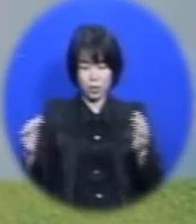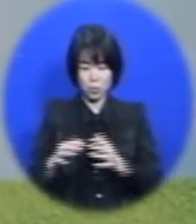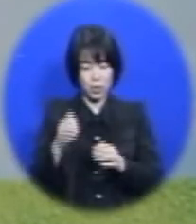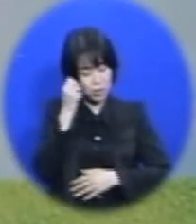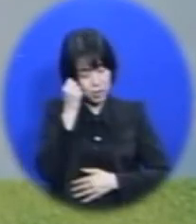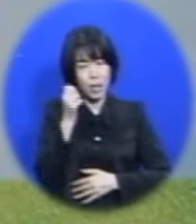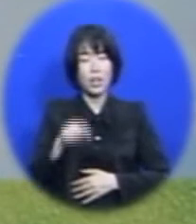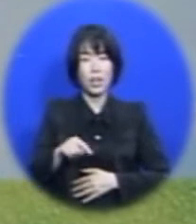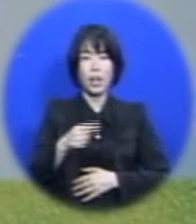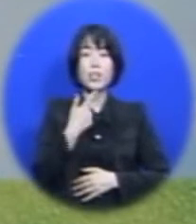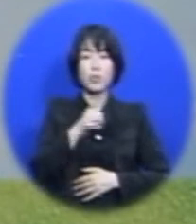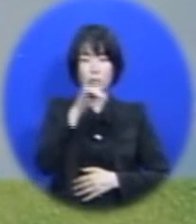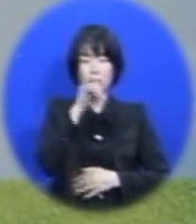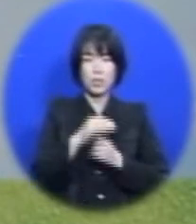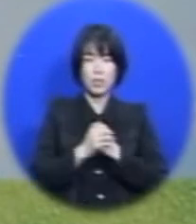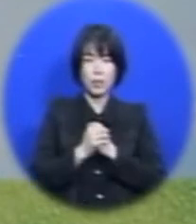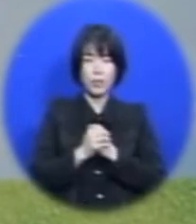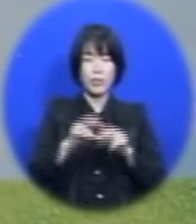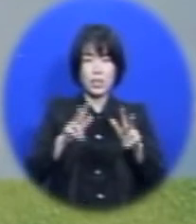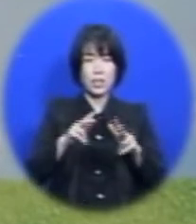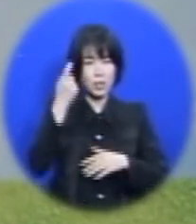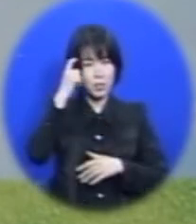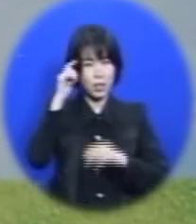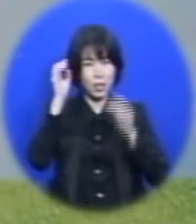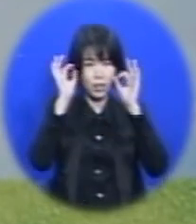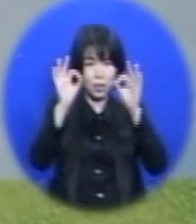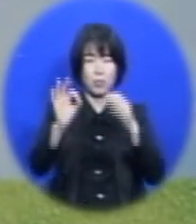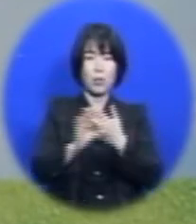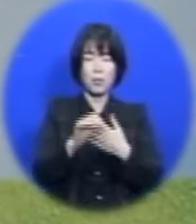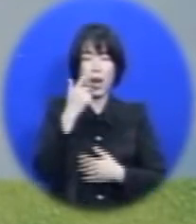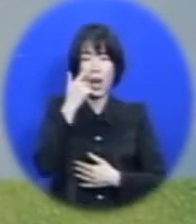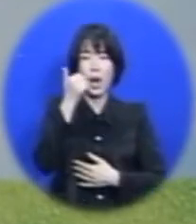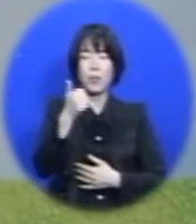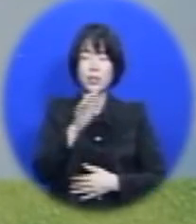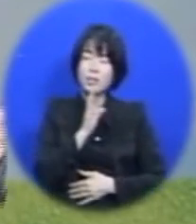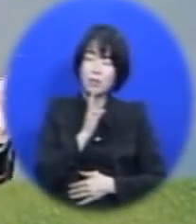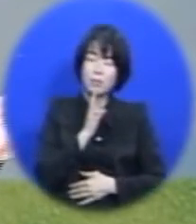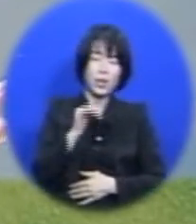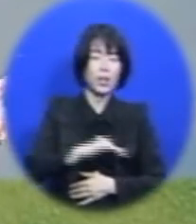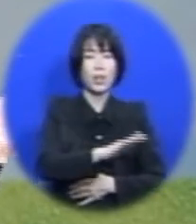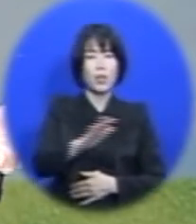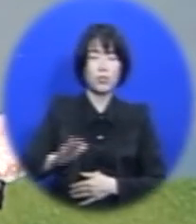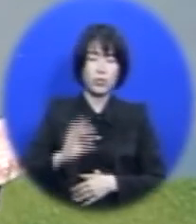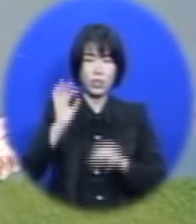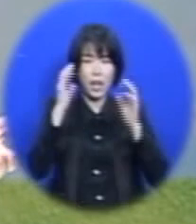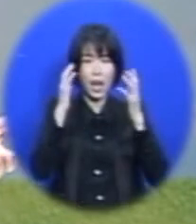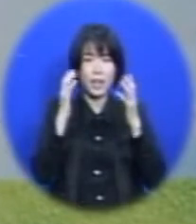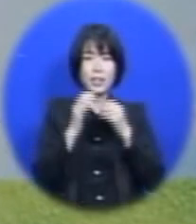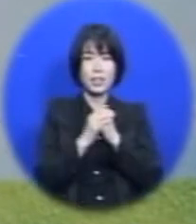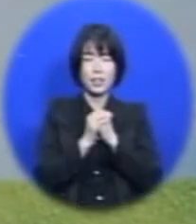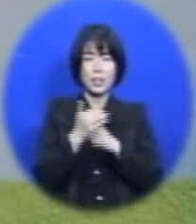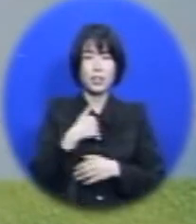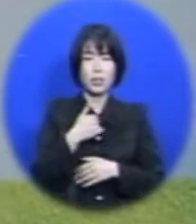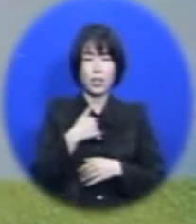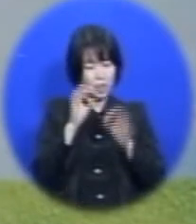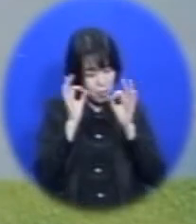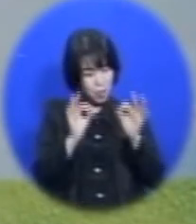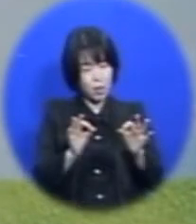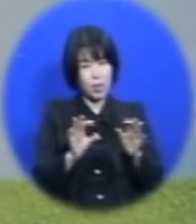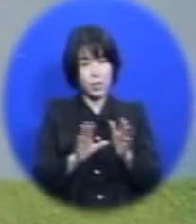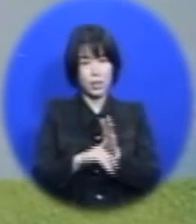살기도 했었어요. 지금 생각해보면 아버님 참 우리 아이들 저희들을